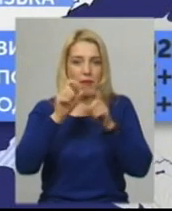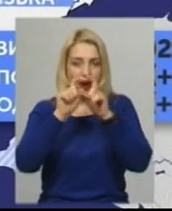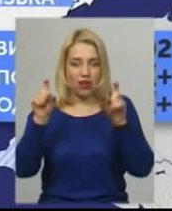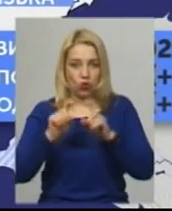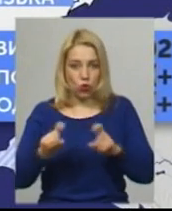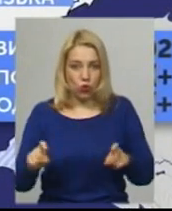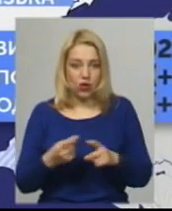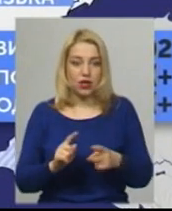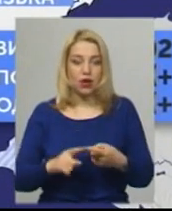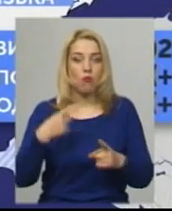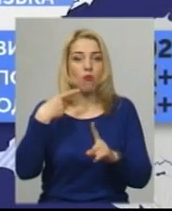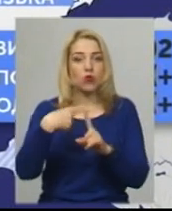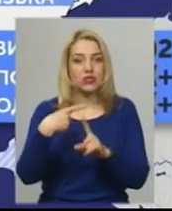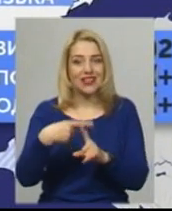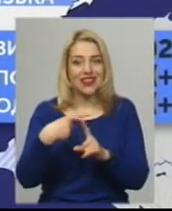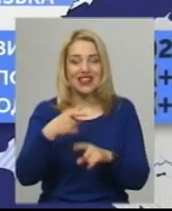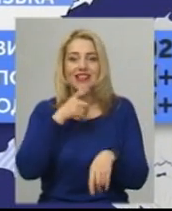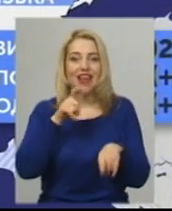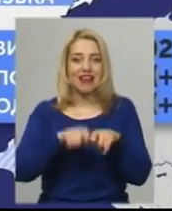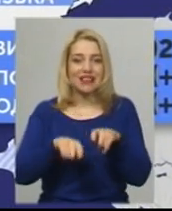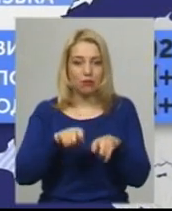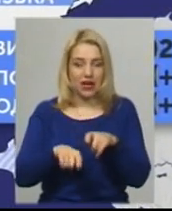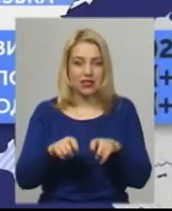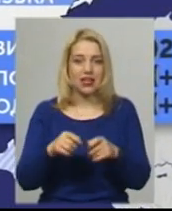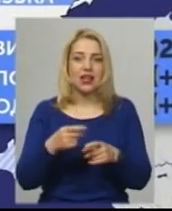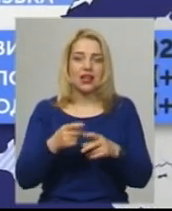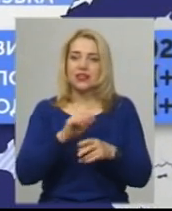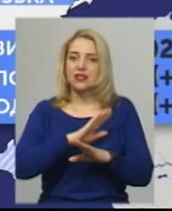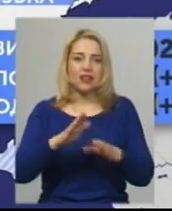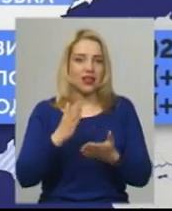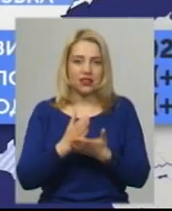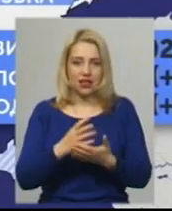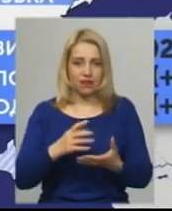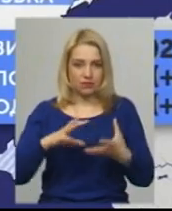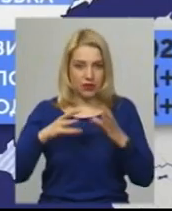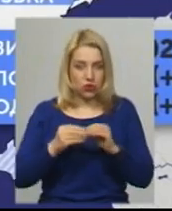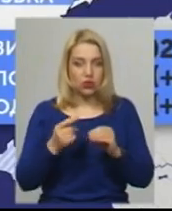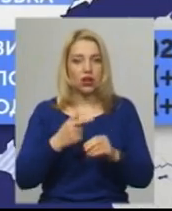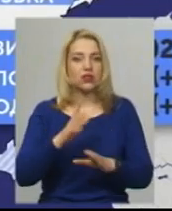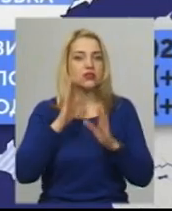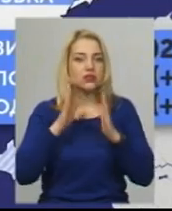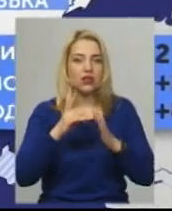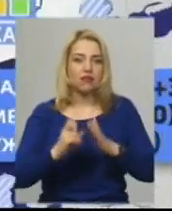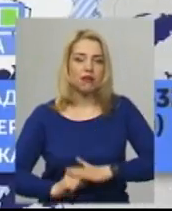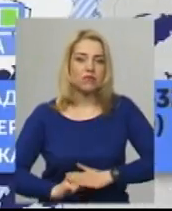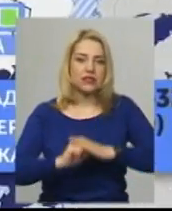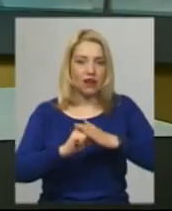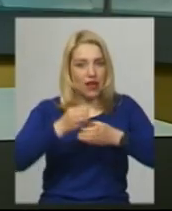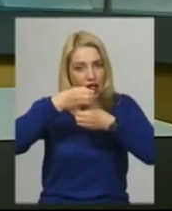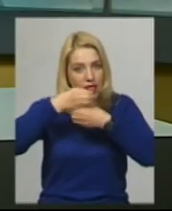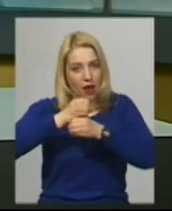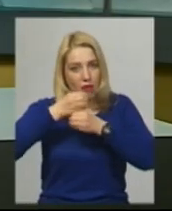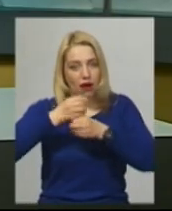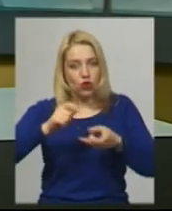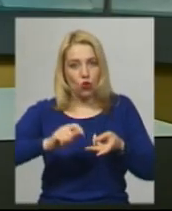результат експрес-тесту на COVID-19 не є підтвердженням діагнозу. Хворобу можна встановити лише на підставі лабораторного дослідження.